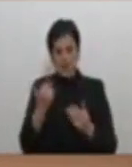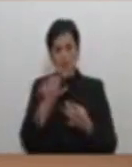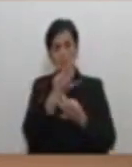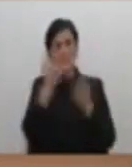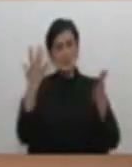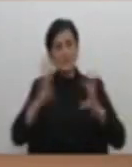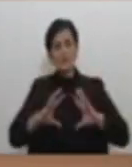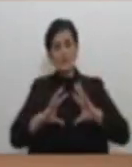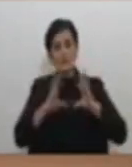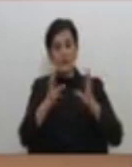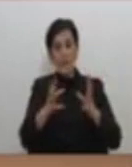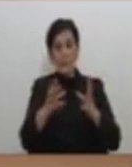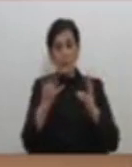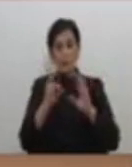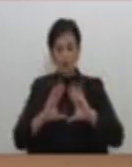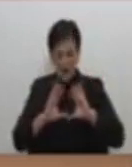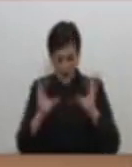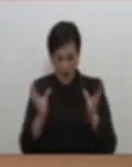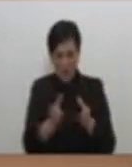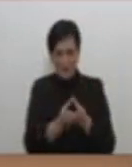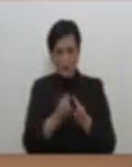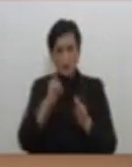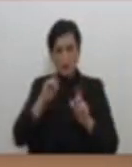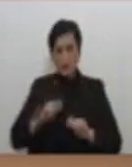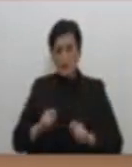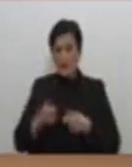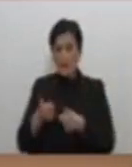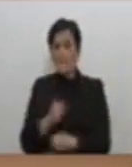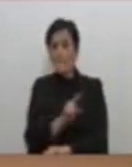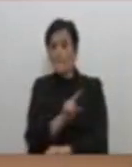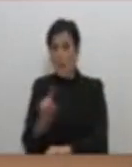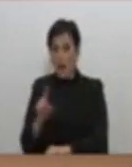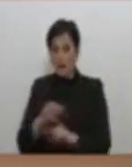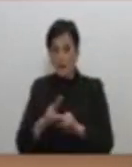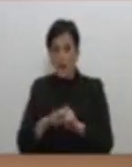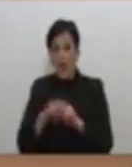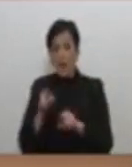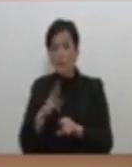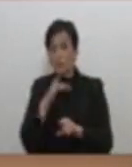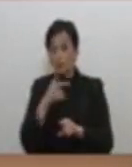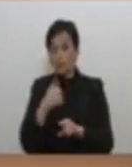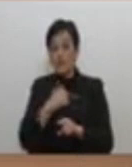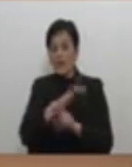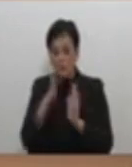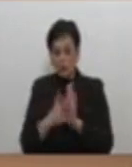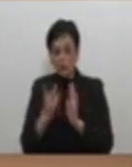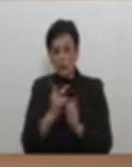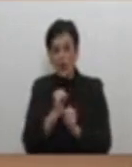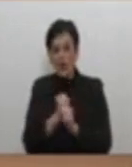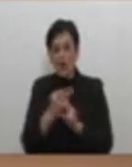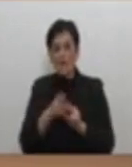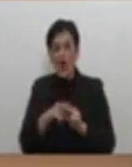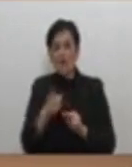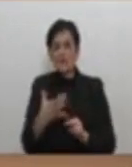ცივილიზებული სამყარო ამ დღეებში უნდა გაერთიანდეს უკრაინის დახმარებაში. მაგრამ ამავე დროს ჩვენ ყველაფერი უნდა გავაკეთოთ, რომ ეს